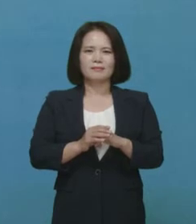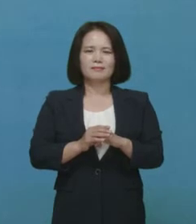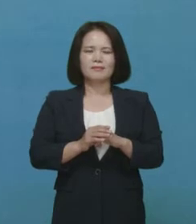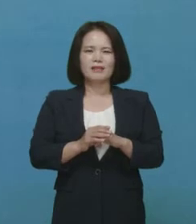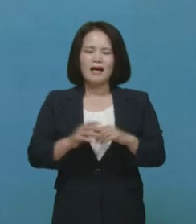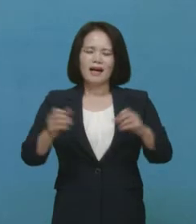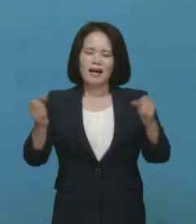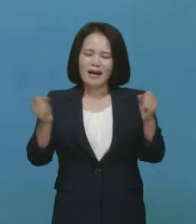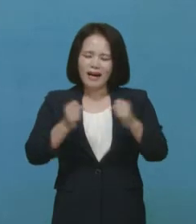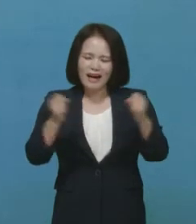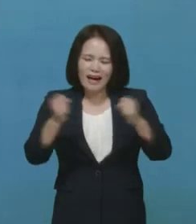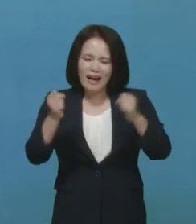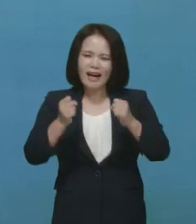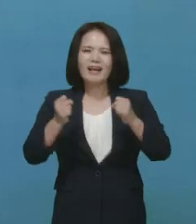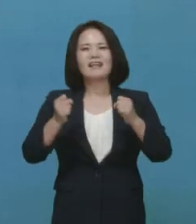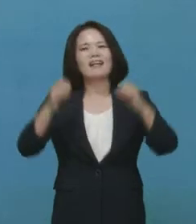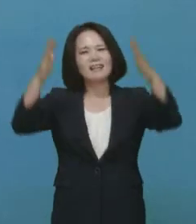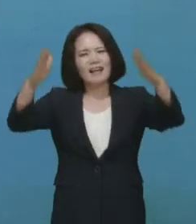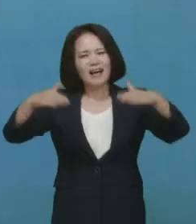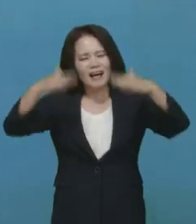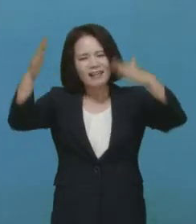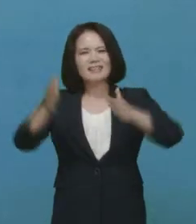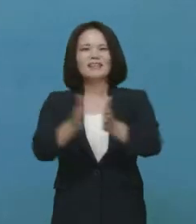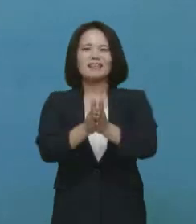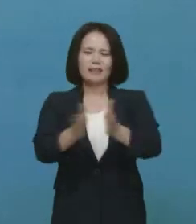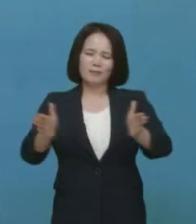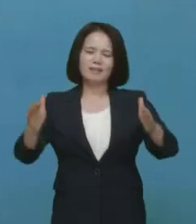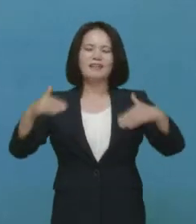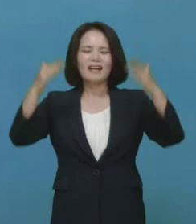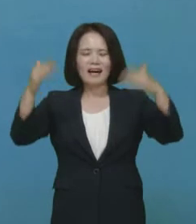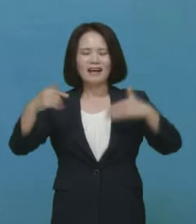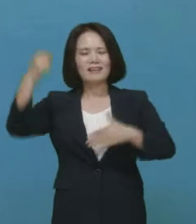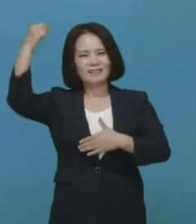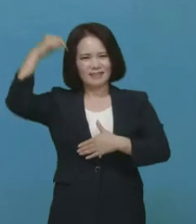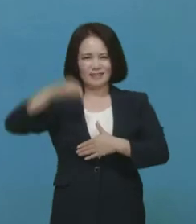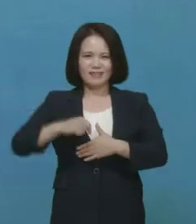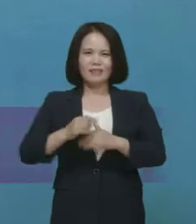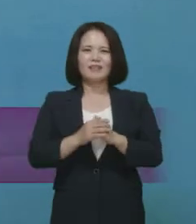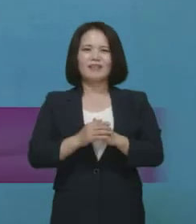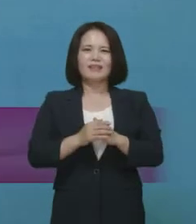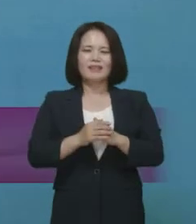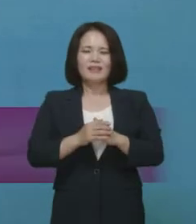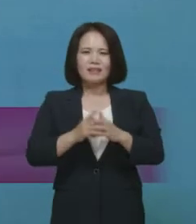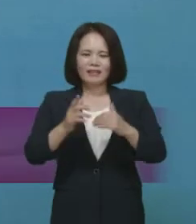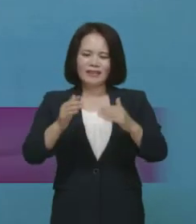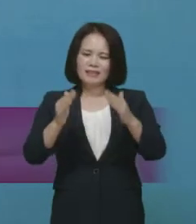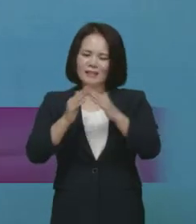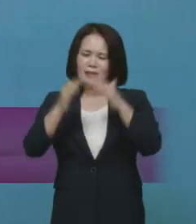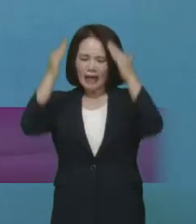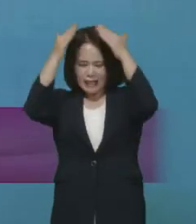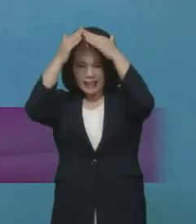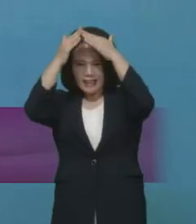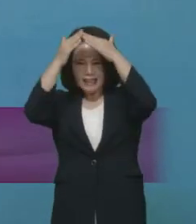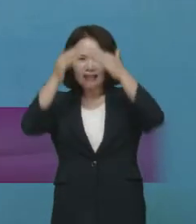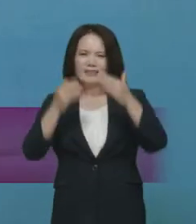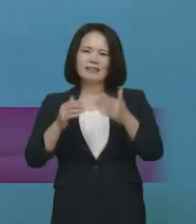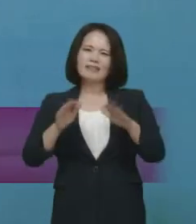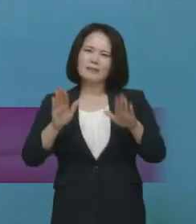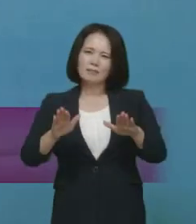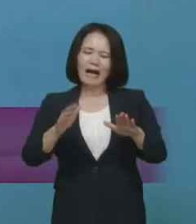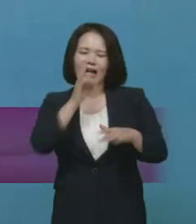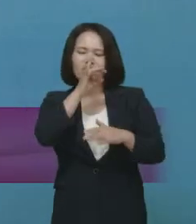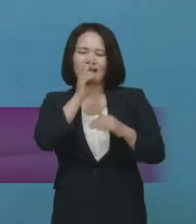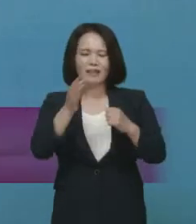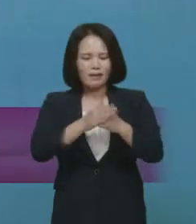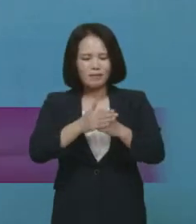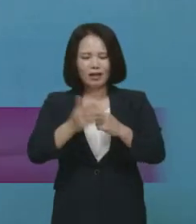선선하고 청명한 날씨가 이어지면서 가을이 깊어가고 있습니다 집안에 있기에는 아까운 요즘 주말에 어디로